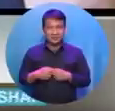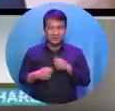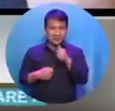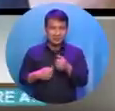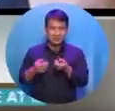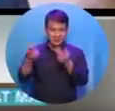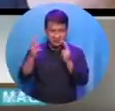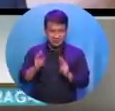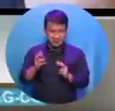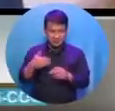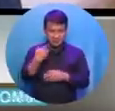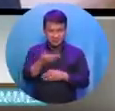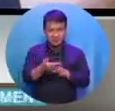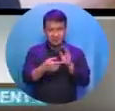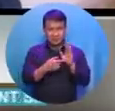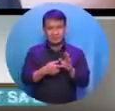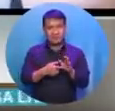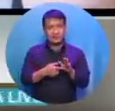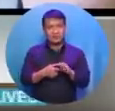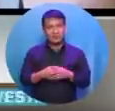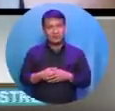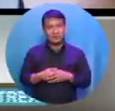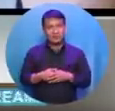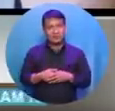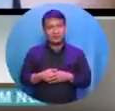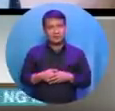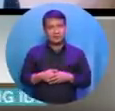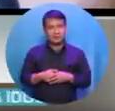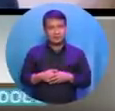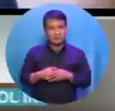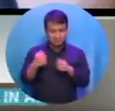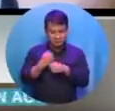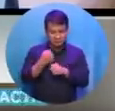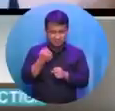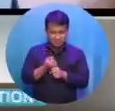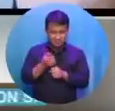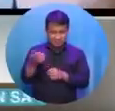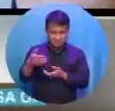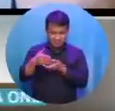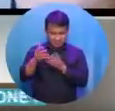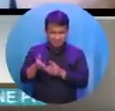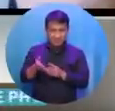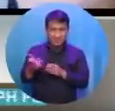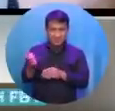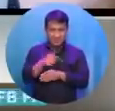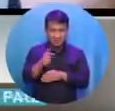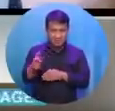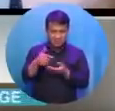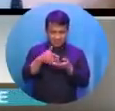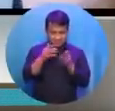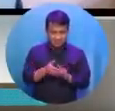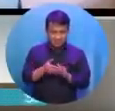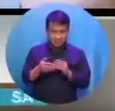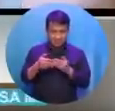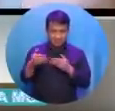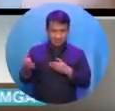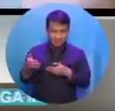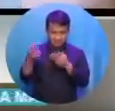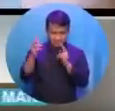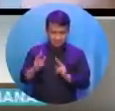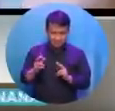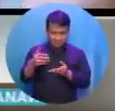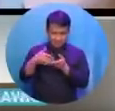honor. Abala sila dun sa pagiging cheerleader nila. Ikaw, nagagampana mo pa rin yung tungkulin bilang estudyante at naging honor